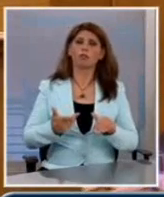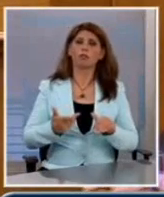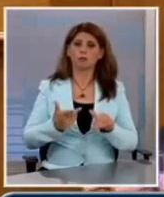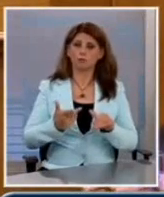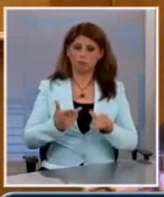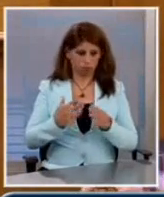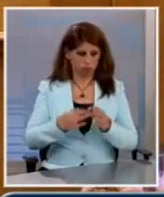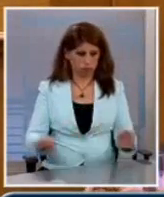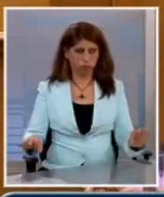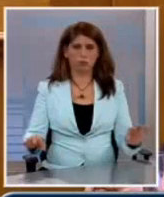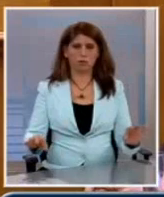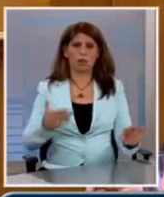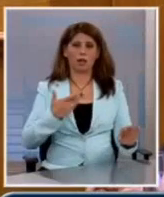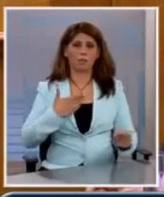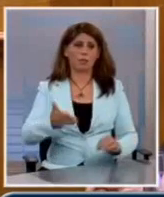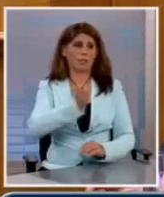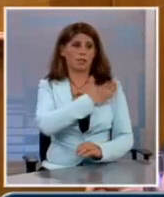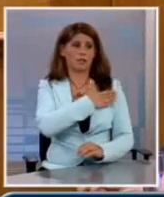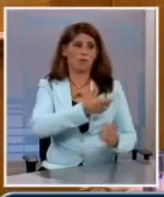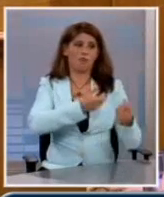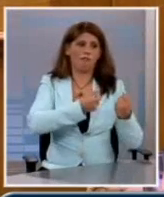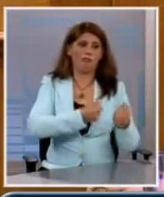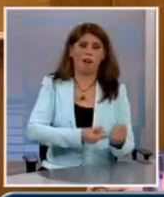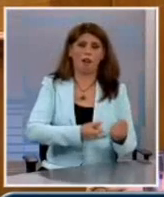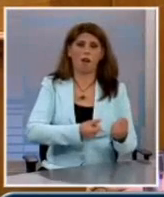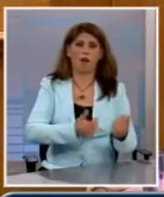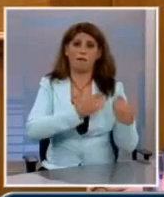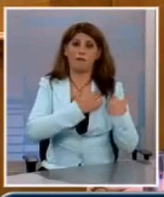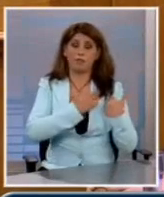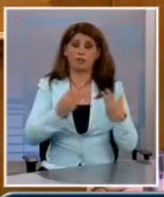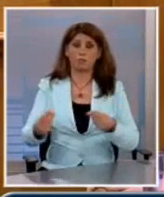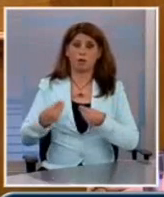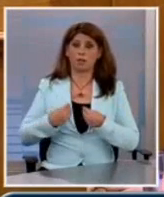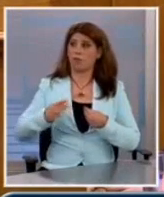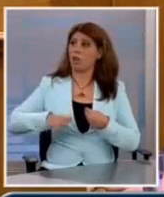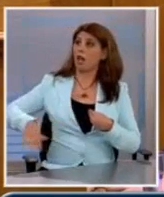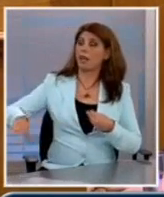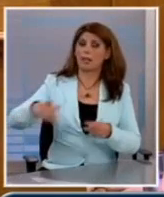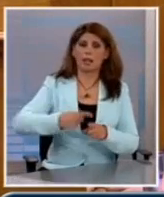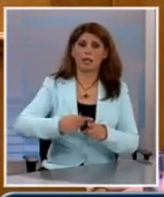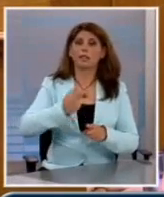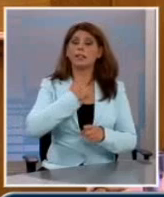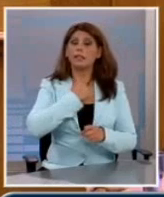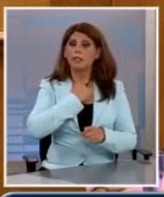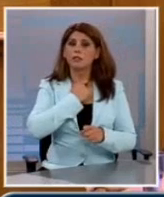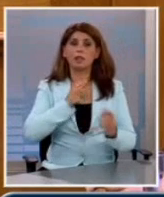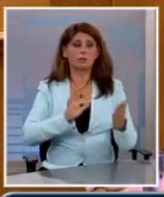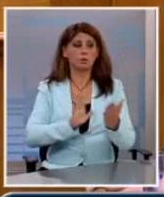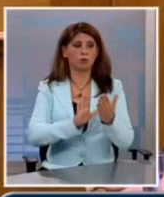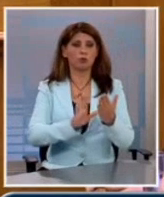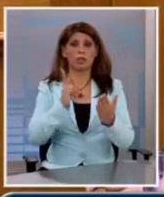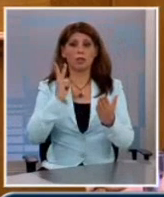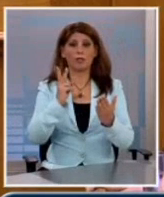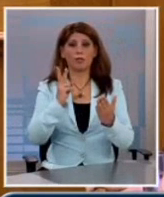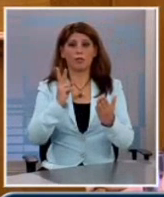Για να σηκώσουμε το βάρος της ευθύνης που μας ανέθεσε ο ελληνικός λαός, χρειάστηκε να αντιμετωπίσουμε